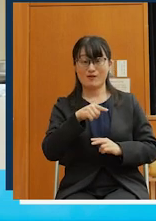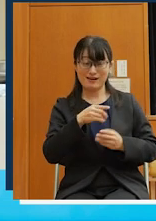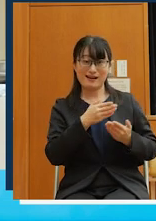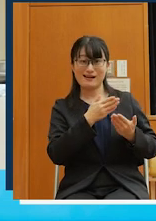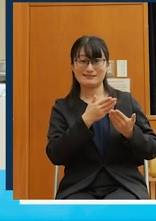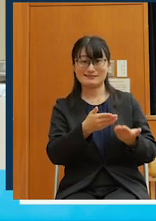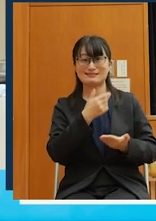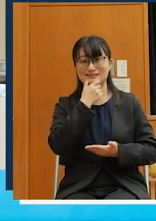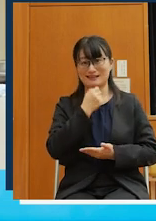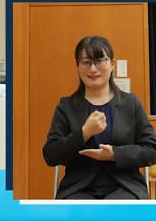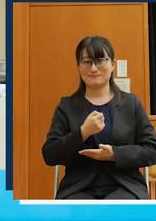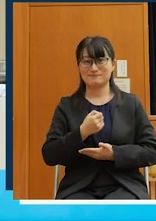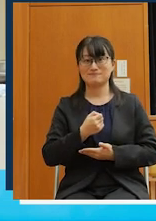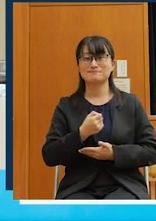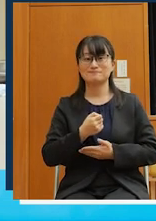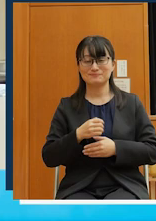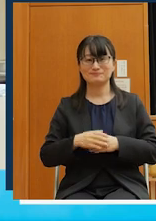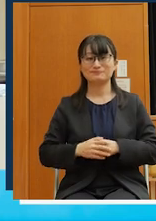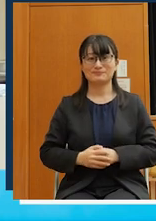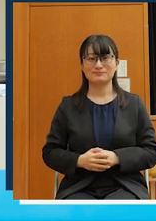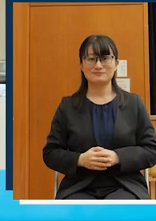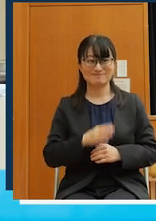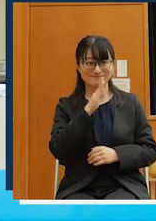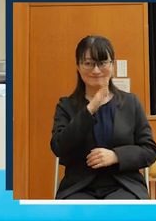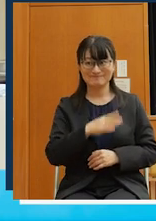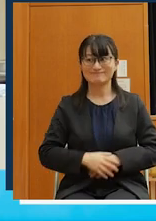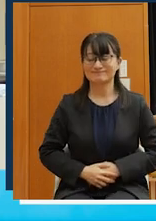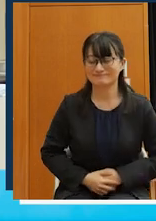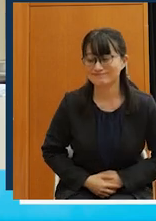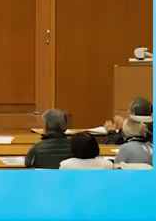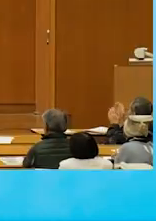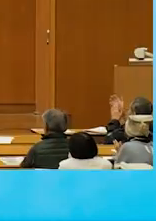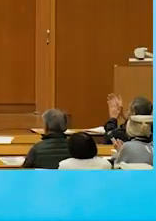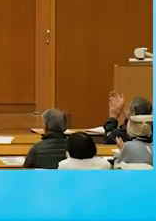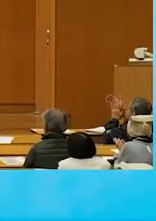技術大学の2年生2回正ですお願いいたし